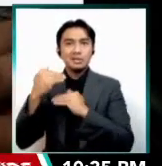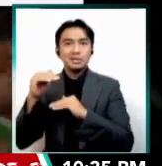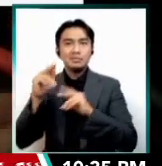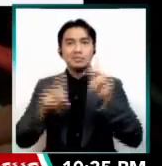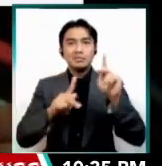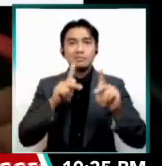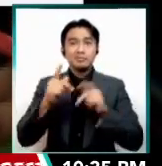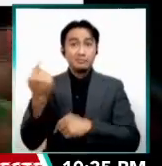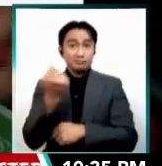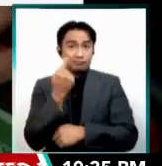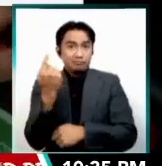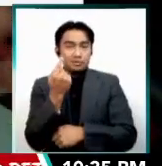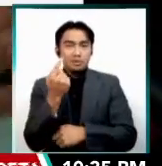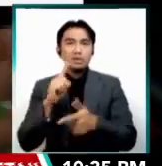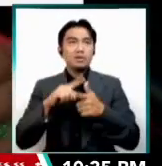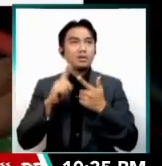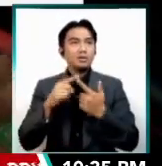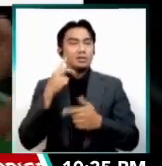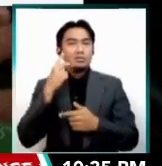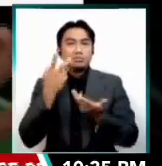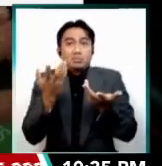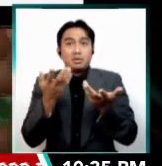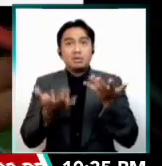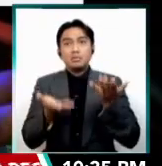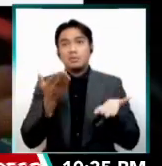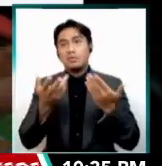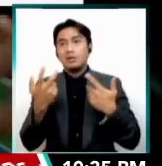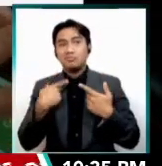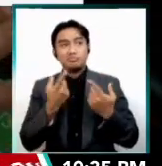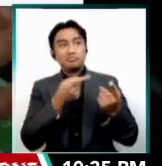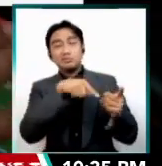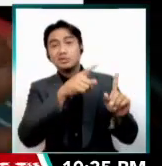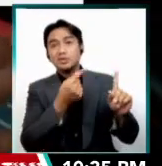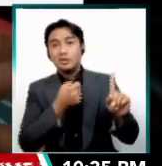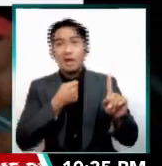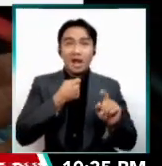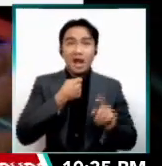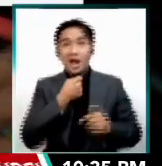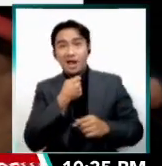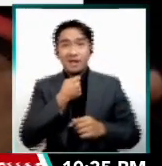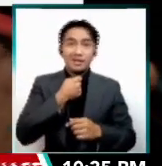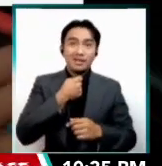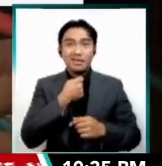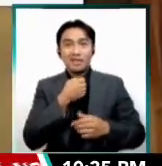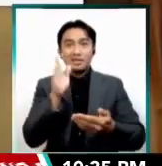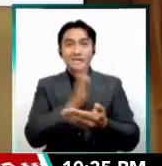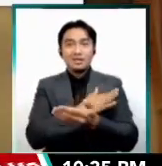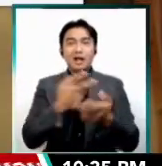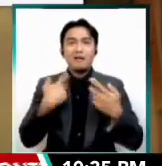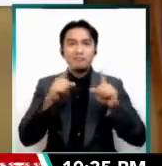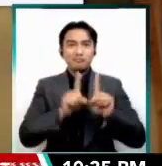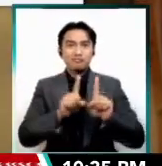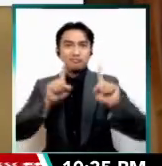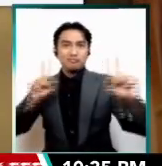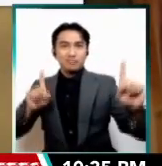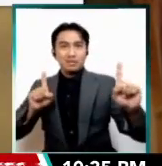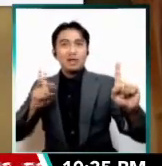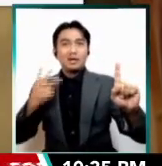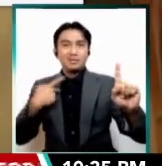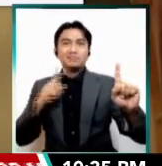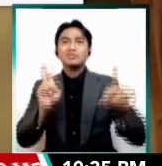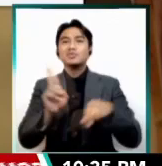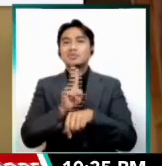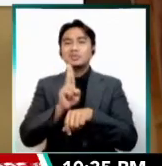natin and then kasi siyempre nagkakantahan niya, no? Kailangan yung spacing pa rin, no? To maintain yung